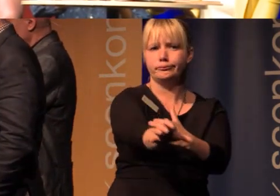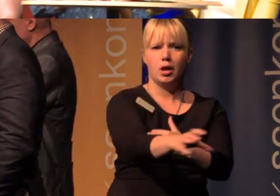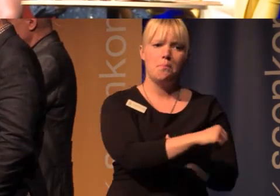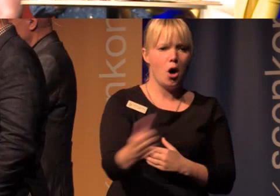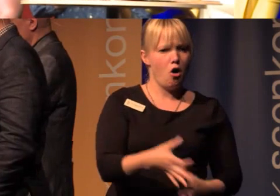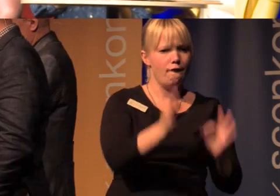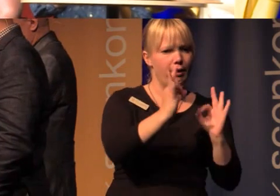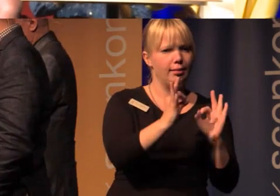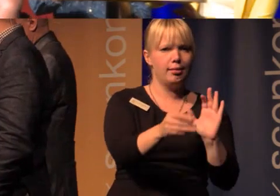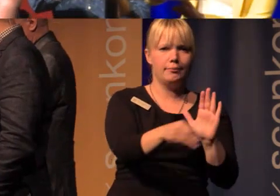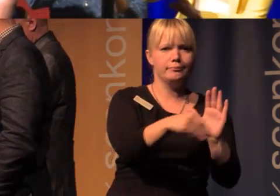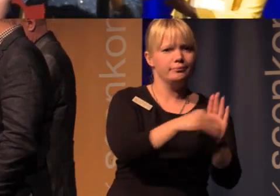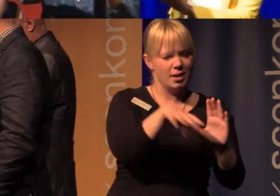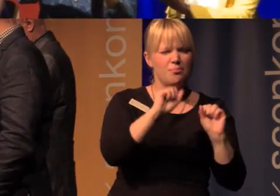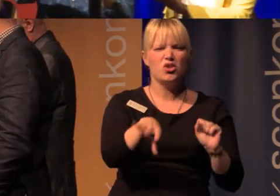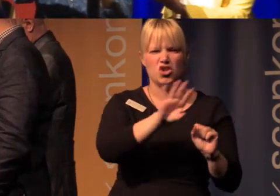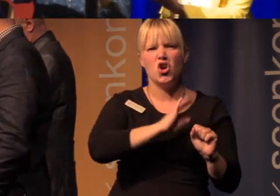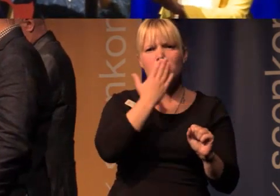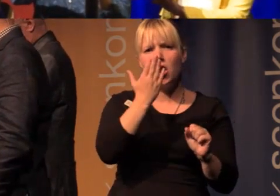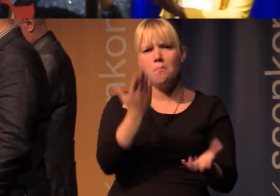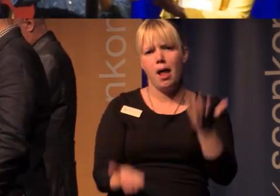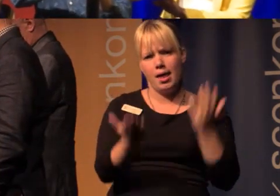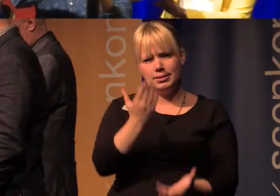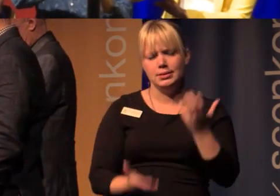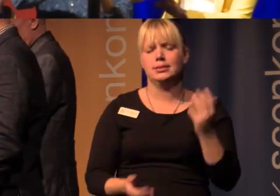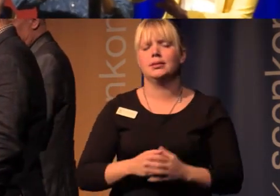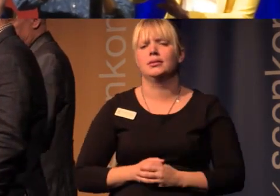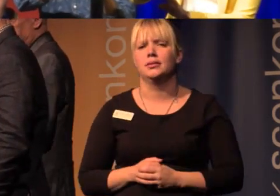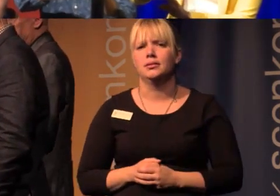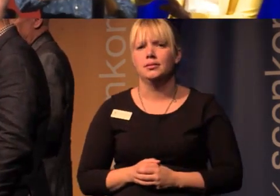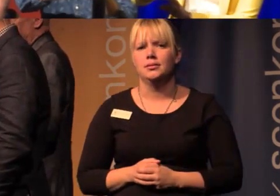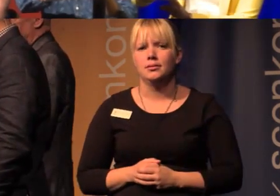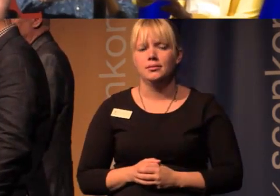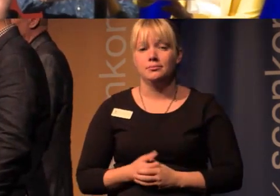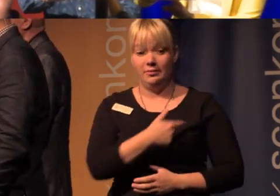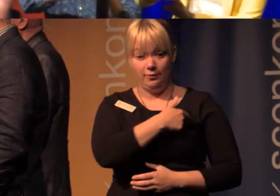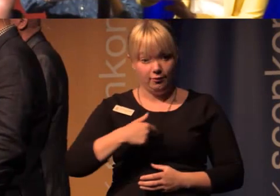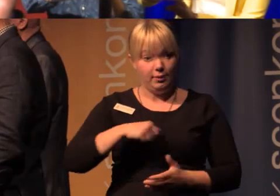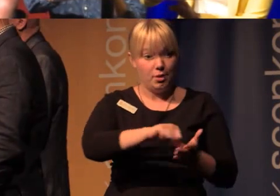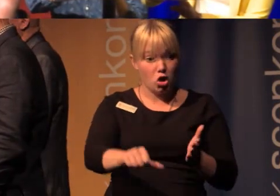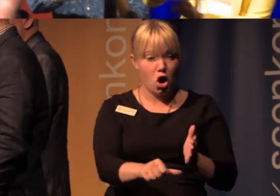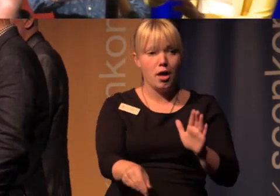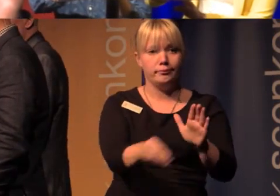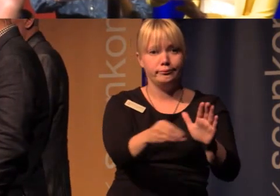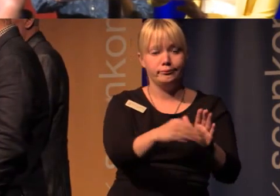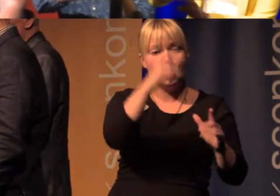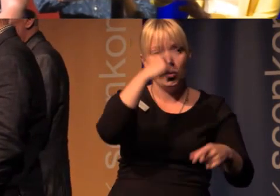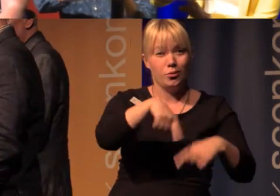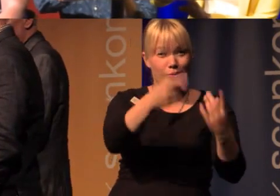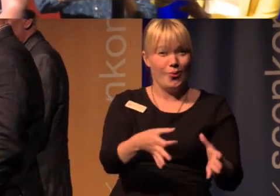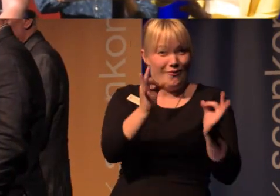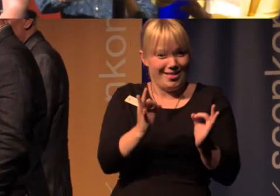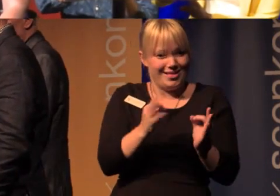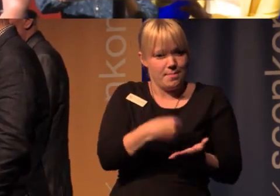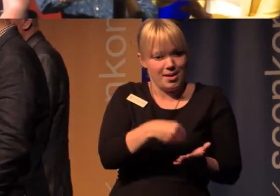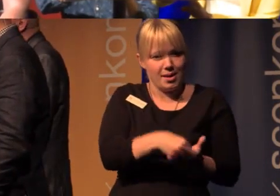medel. Utan man måste hitta en balans. Och det ska också vara så här att just eftersom att vi finansierar kulturen med offentliga medel så måste den